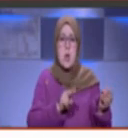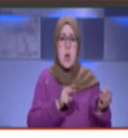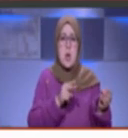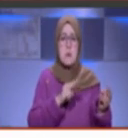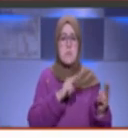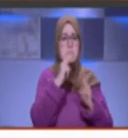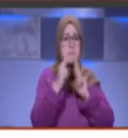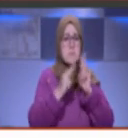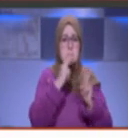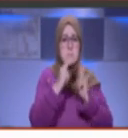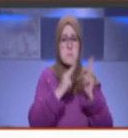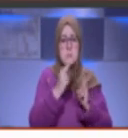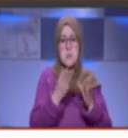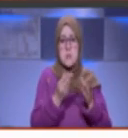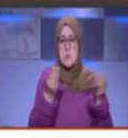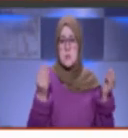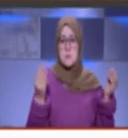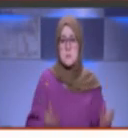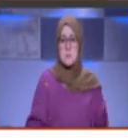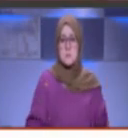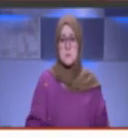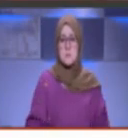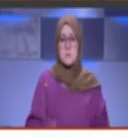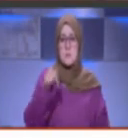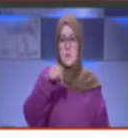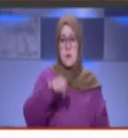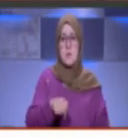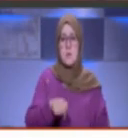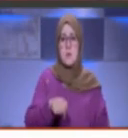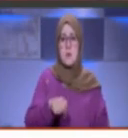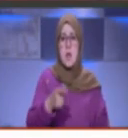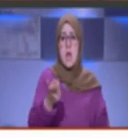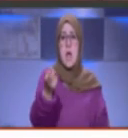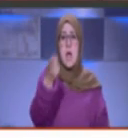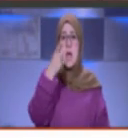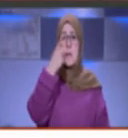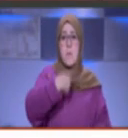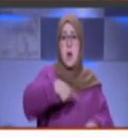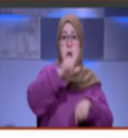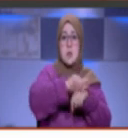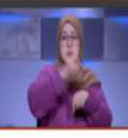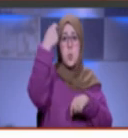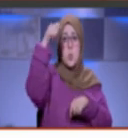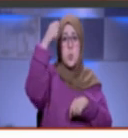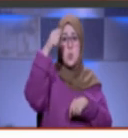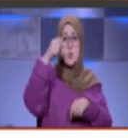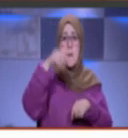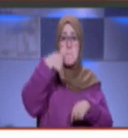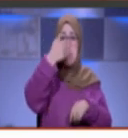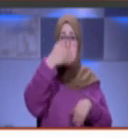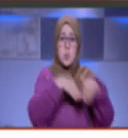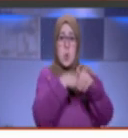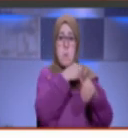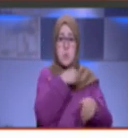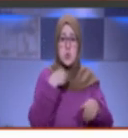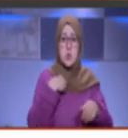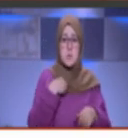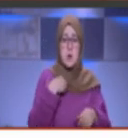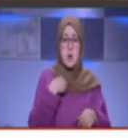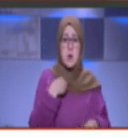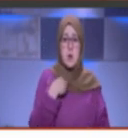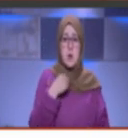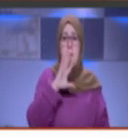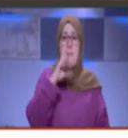عن في هذا الوضع وفي غياب بوريس جونسون اثر دخوله للمستشفى، من هو